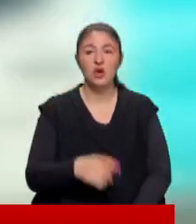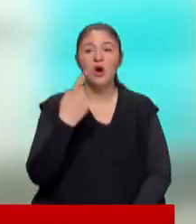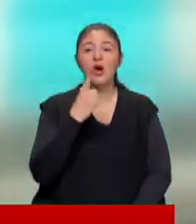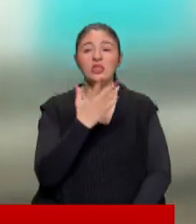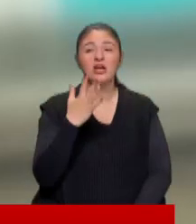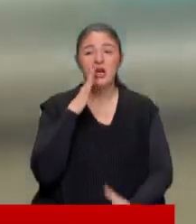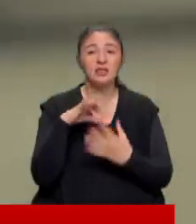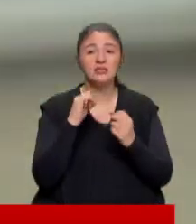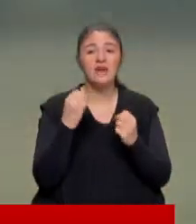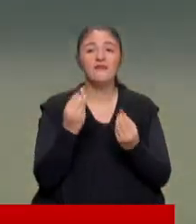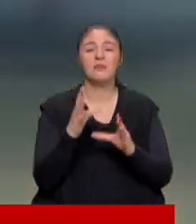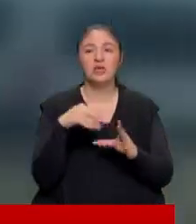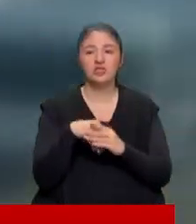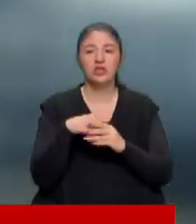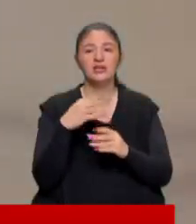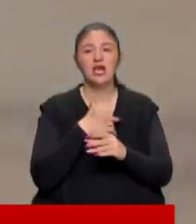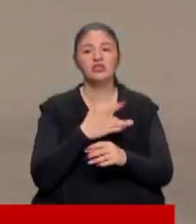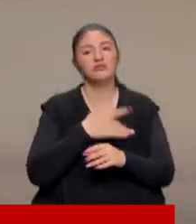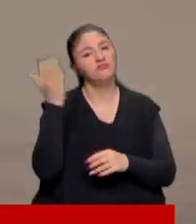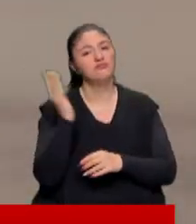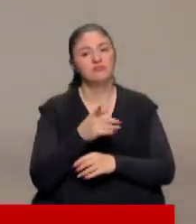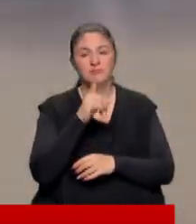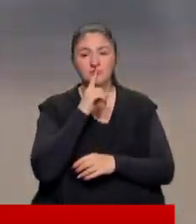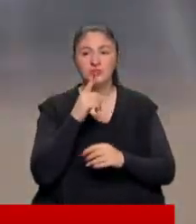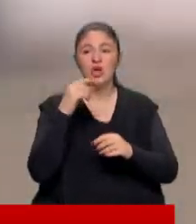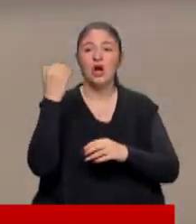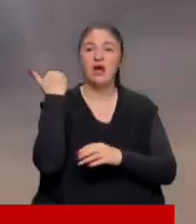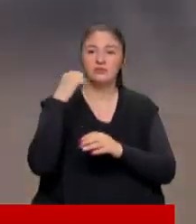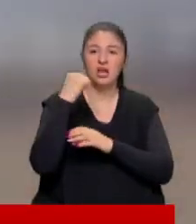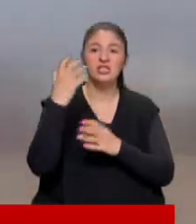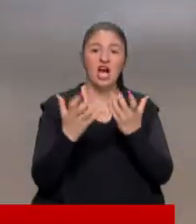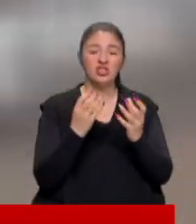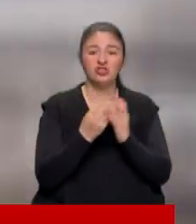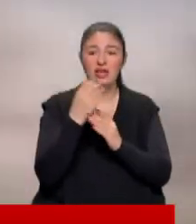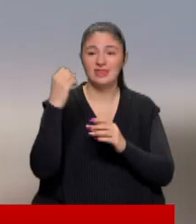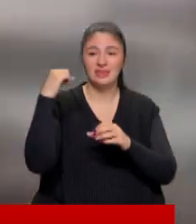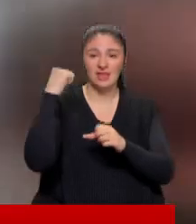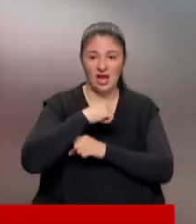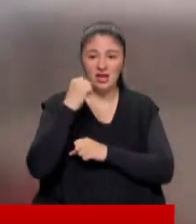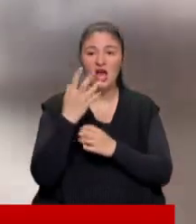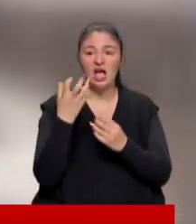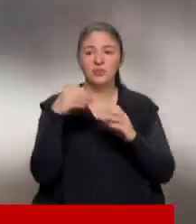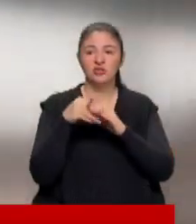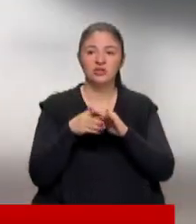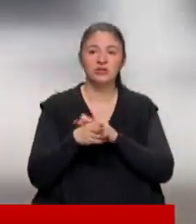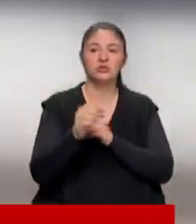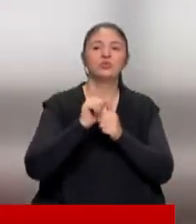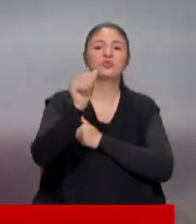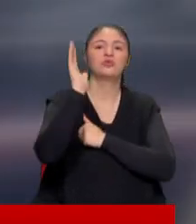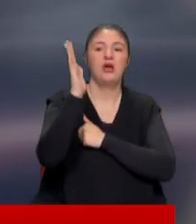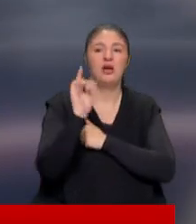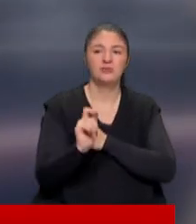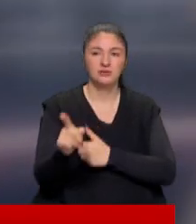Onlarca kişiye zarar vermemek için kendi canını hiçe saydı. Dorsesinde yangın çıkan tankeri kalabalığın arasından